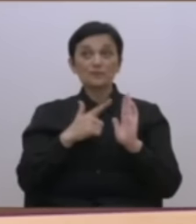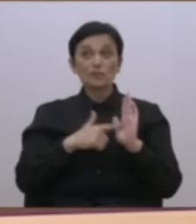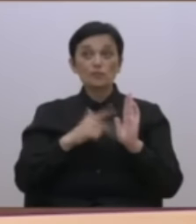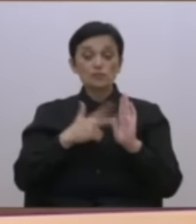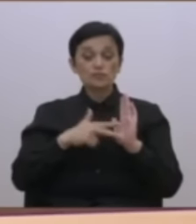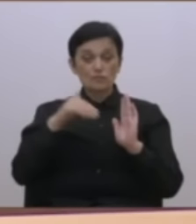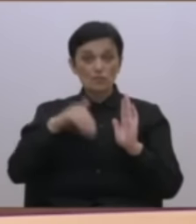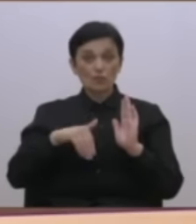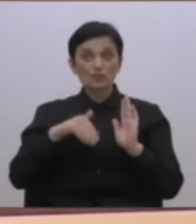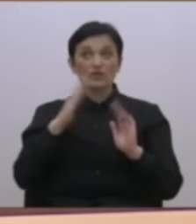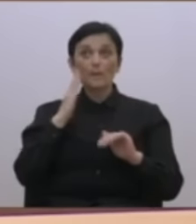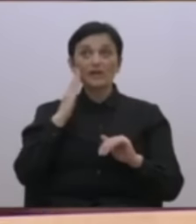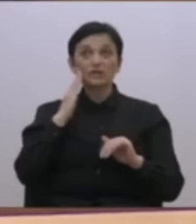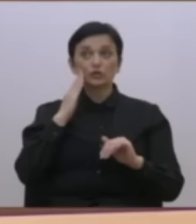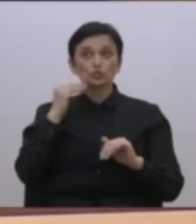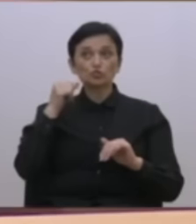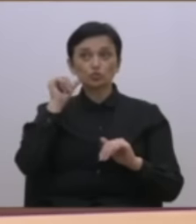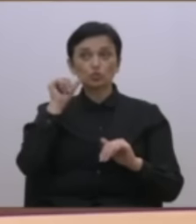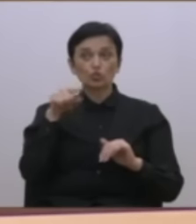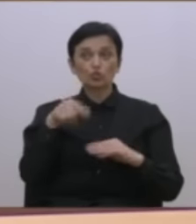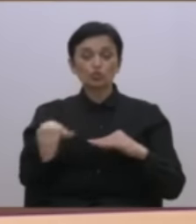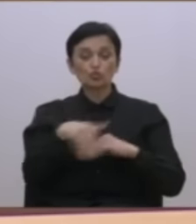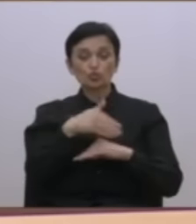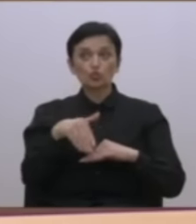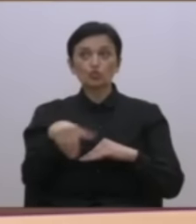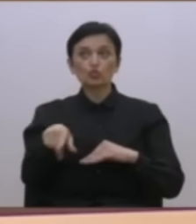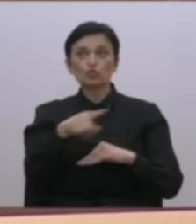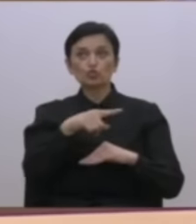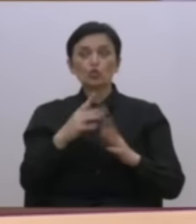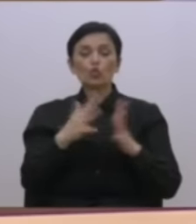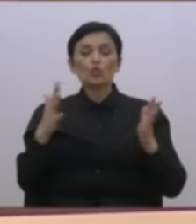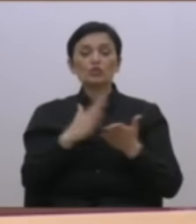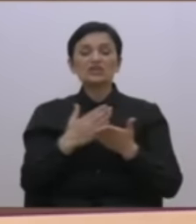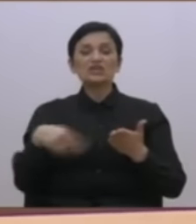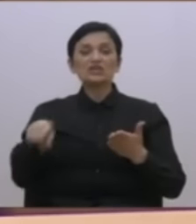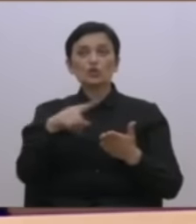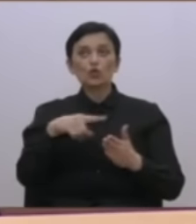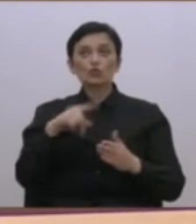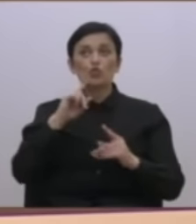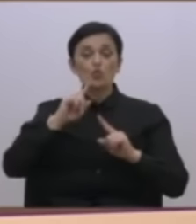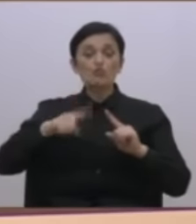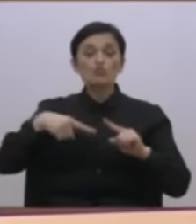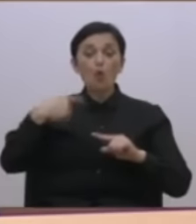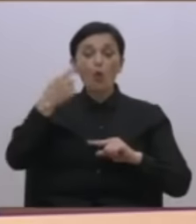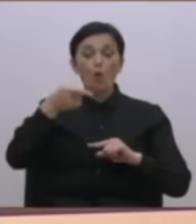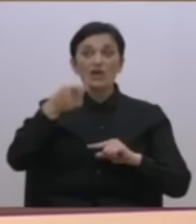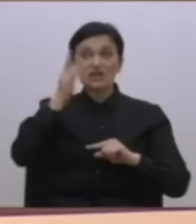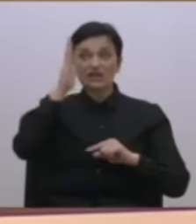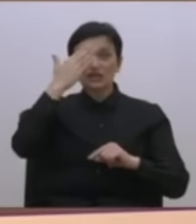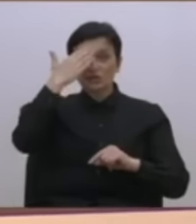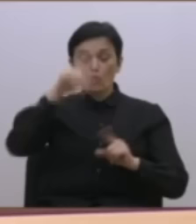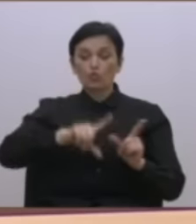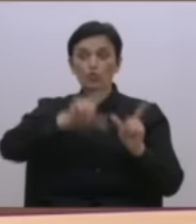70-80000 კაცი მართლაც იყო გუშინ აი აქ ქუჩაში რომელთა უდიდესი ნაწილი უკვე მომავალ წელს ამ დროს იქნება